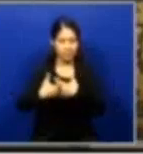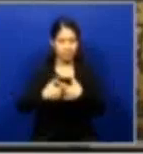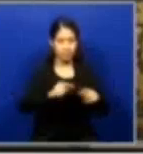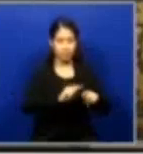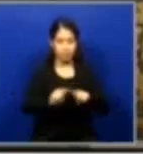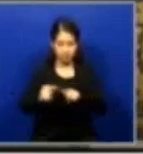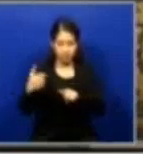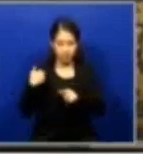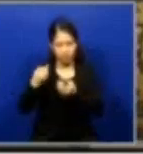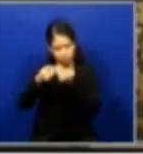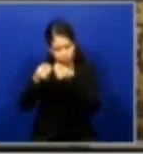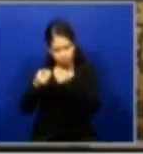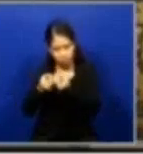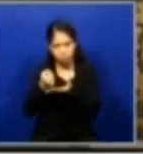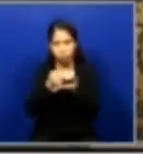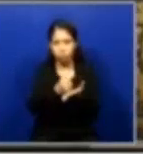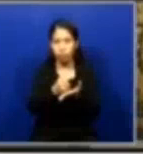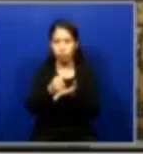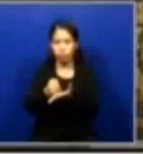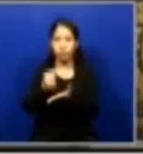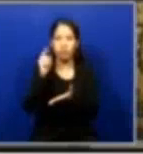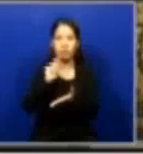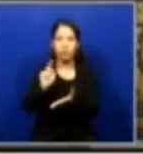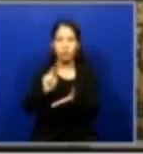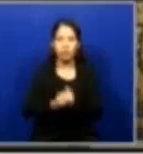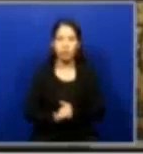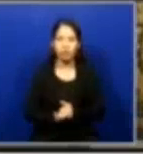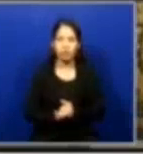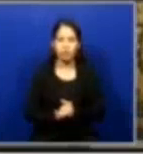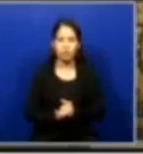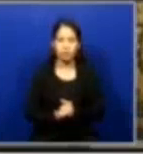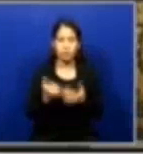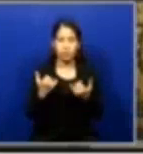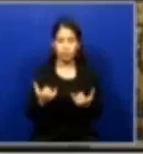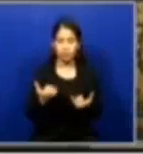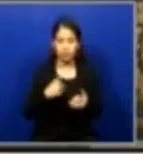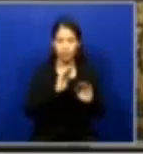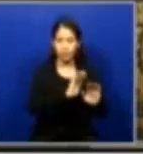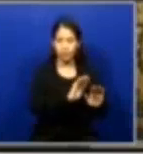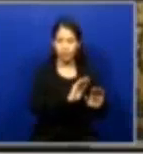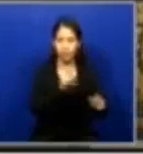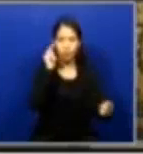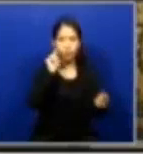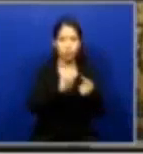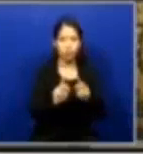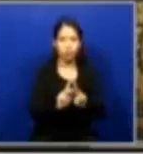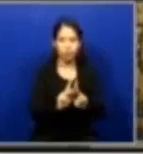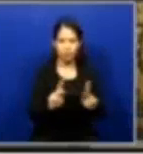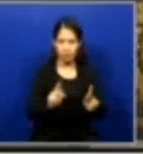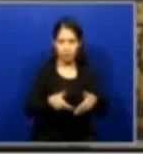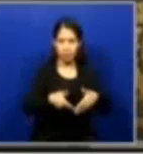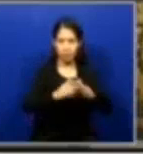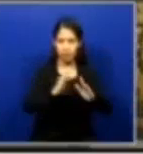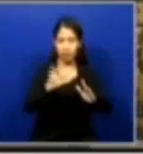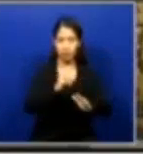ระดมความช่วยเหลือทุกฝ่ายก็ไม่ควรจะขาดแคลนแล้วครับท่านประธานนี่คือข้อฝากไว้สำหรับกรรมาธิการจะตั้งขึ้นแล้ว